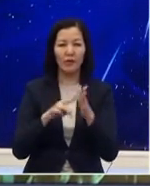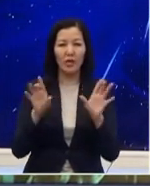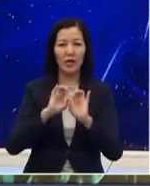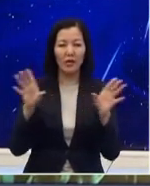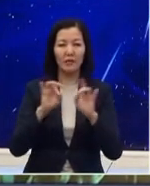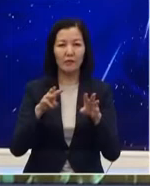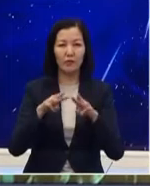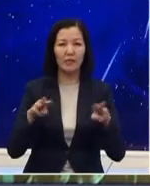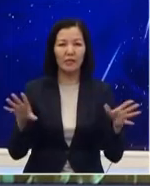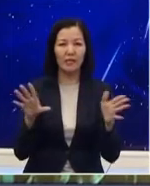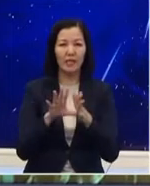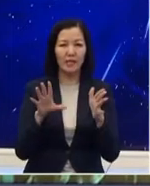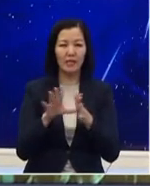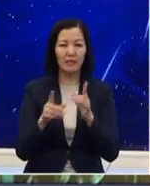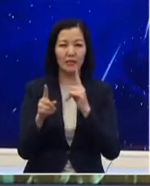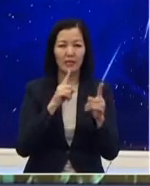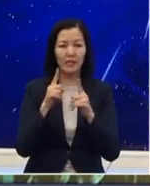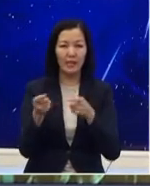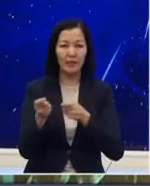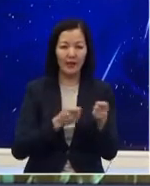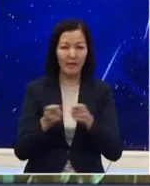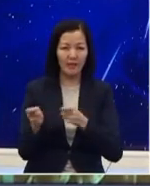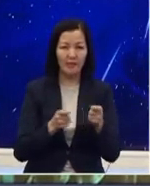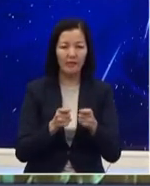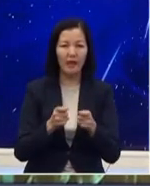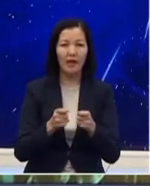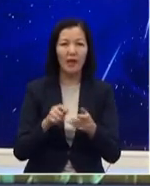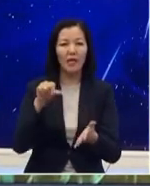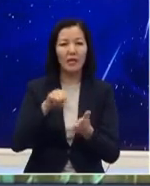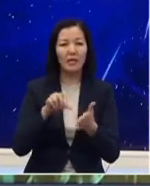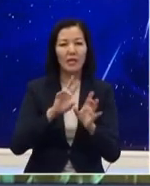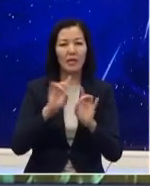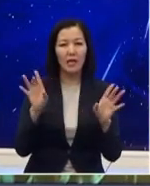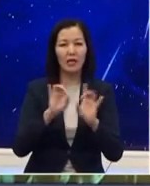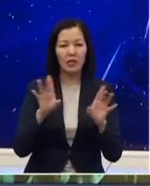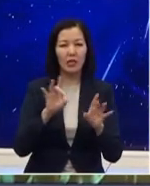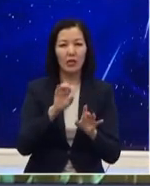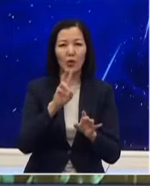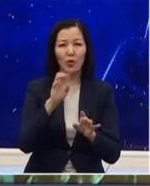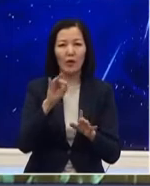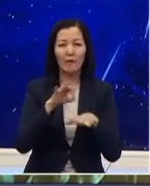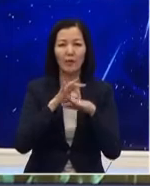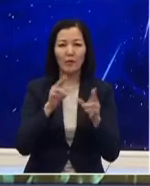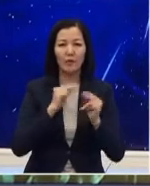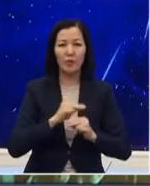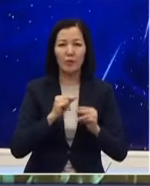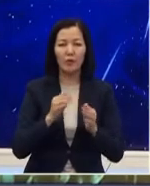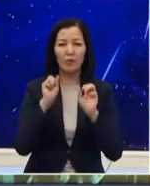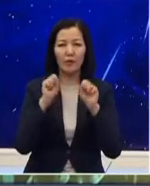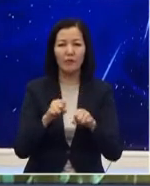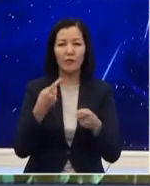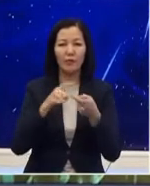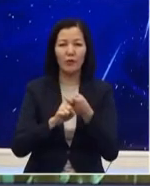озвучил министр энергетики на селекторном заседании правительства. Как доложил Нурлан Ногаев, проводимые работы